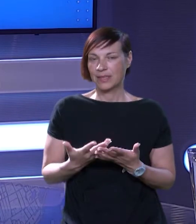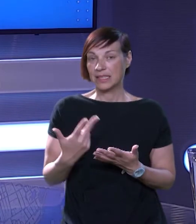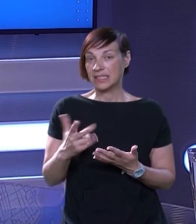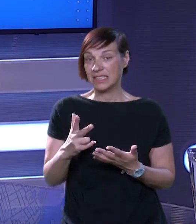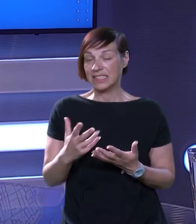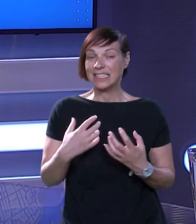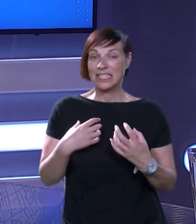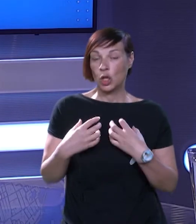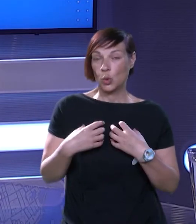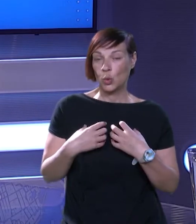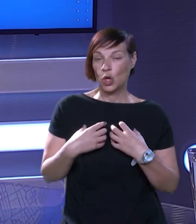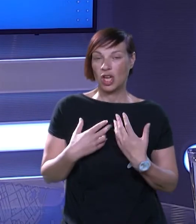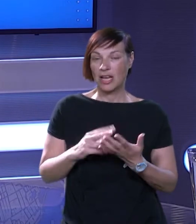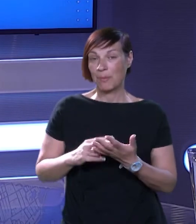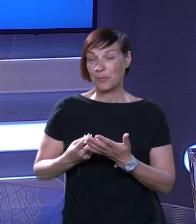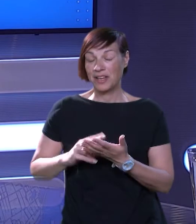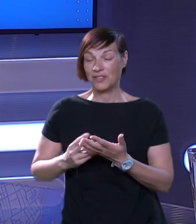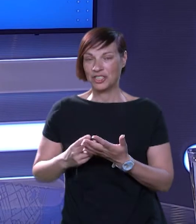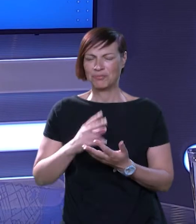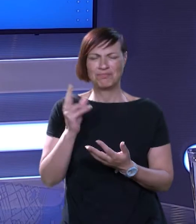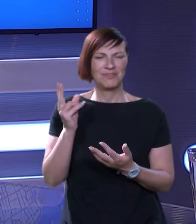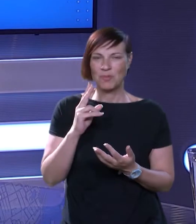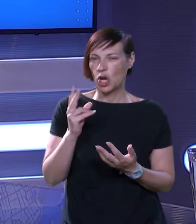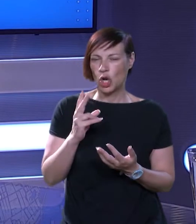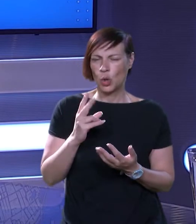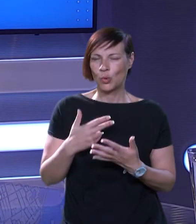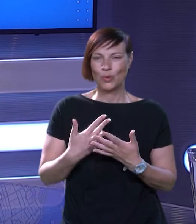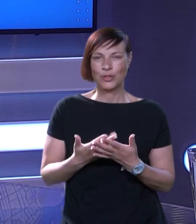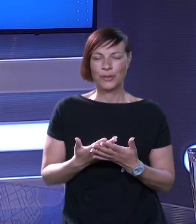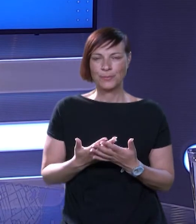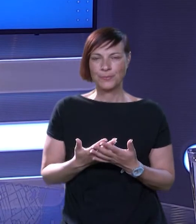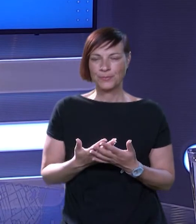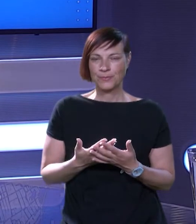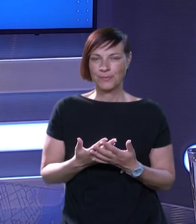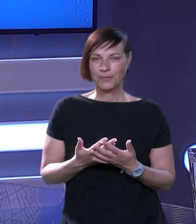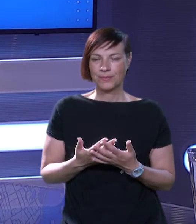30 uloga. Tako da je to bilo ludo i bili smo jako tamo...